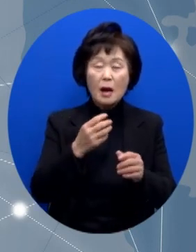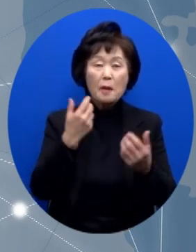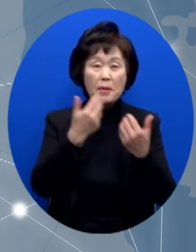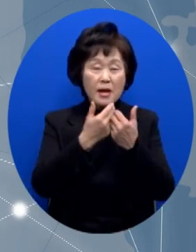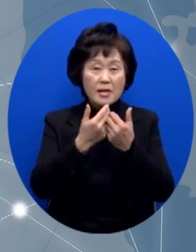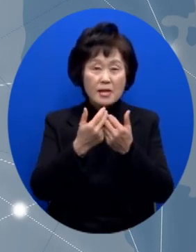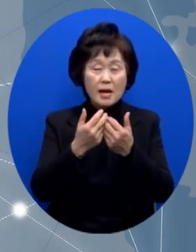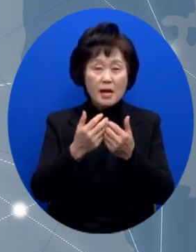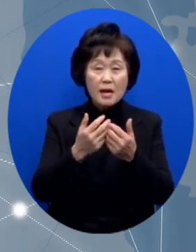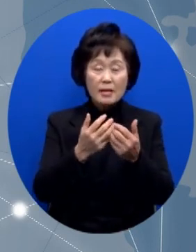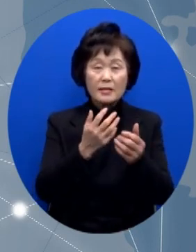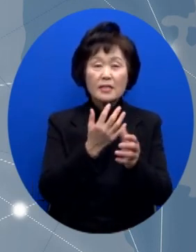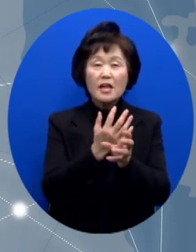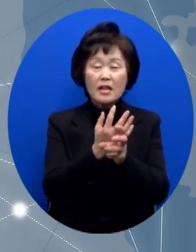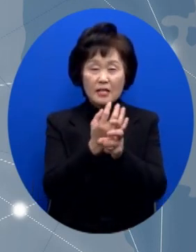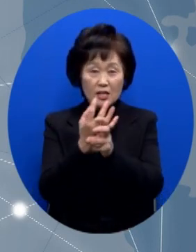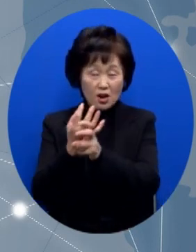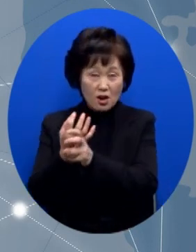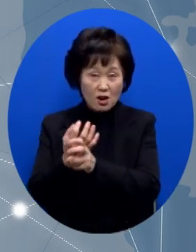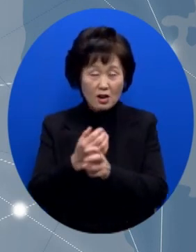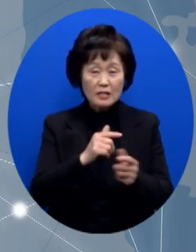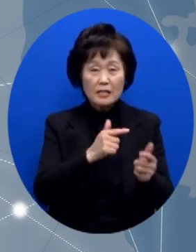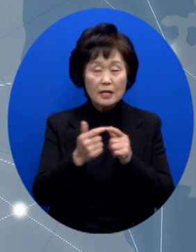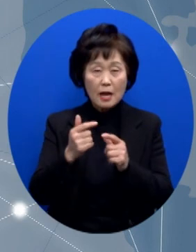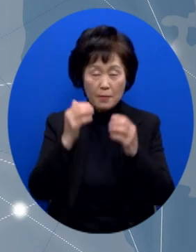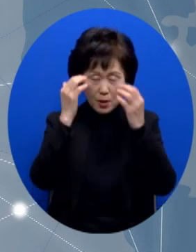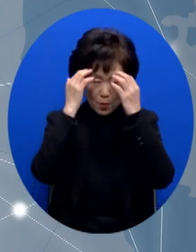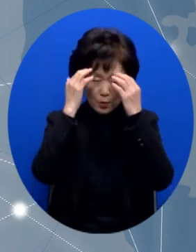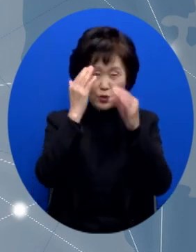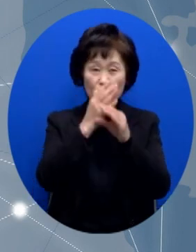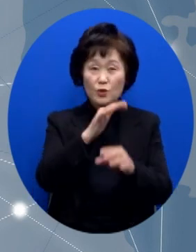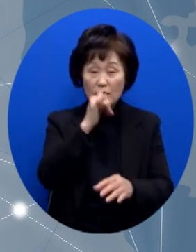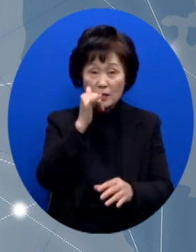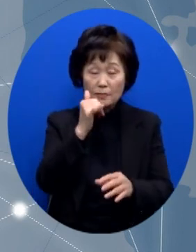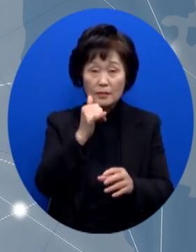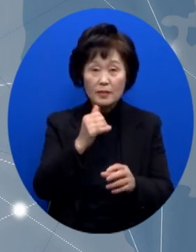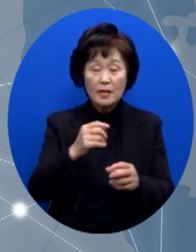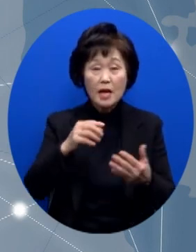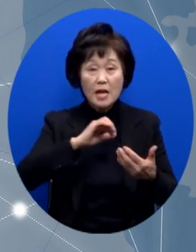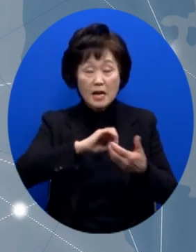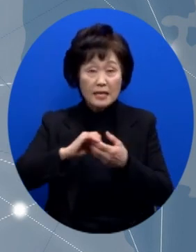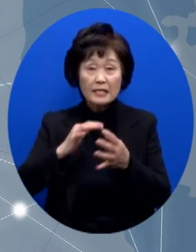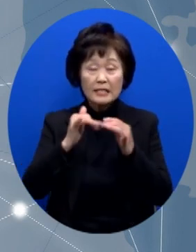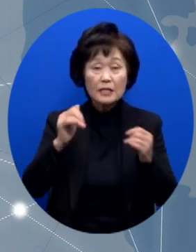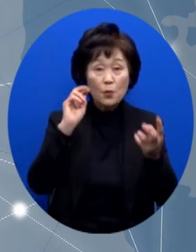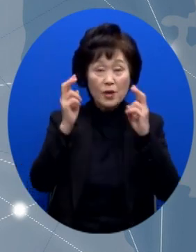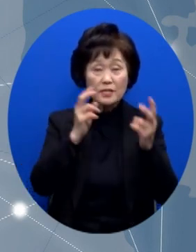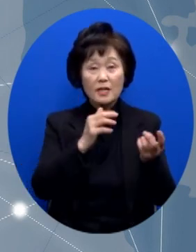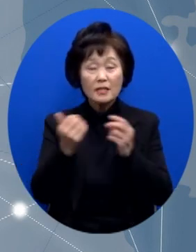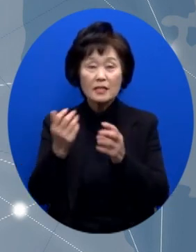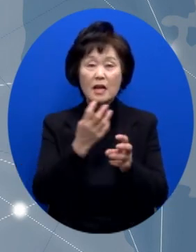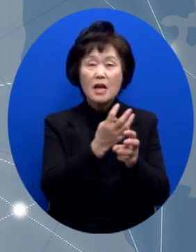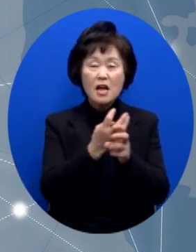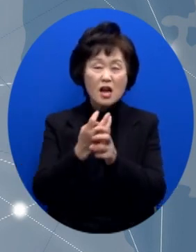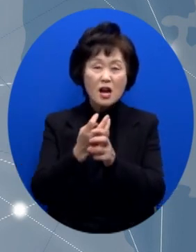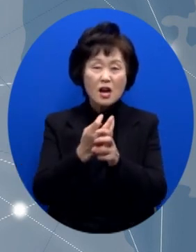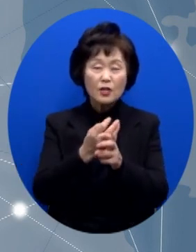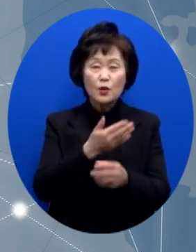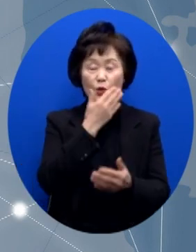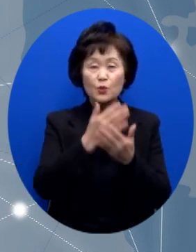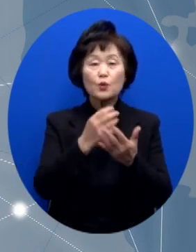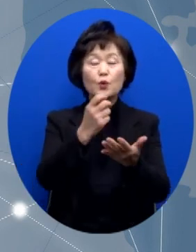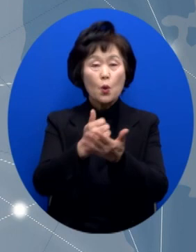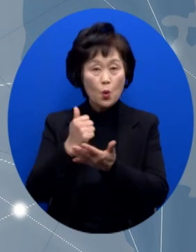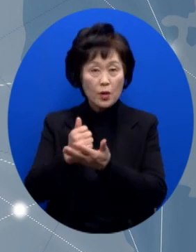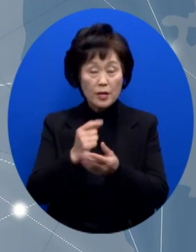앓고 있습니다. 견인업체들은 트럭 업계가 중요한 고객이라는 이유를 들며 시위에 참여한 트럭을 강제로 견인할 수 없다는